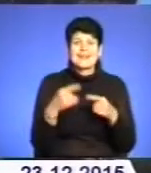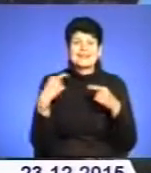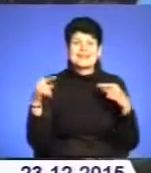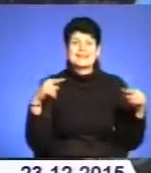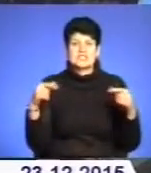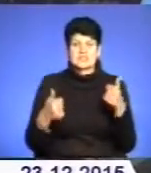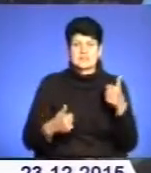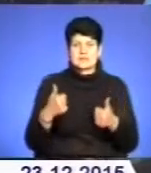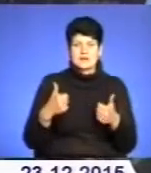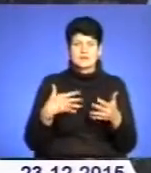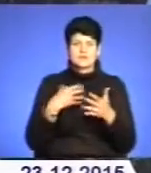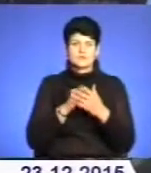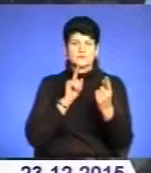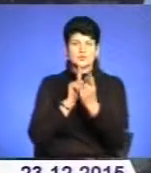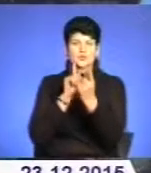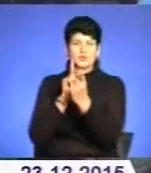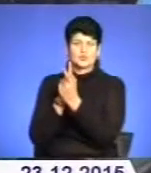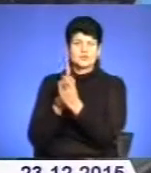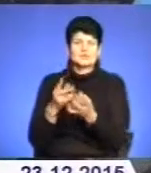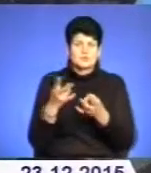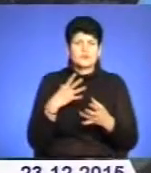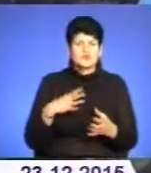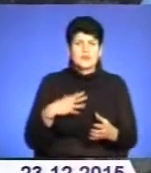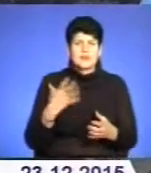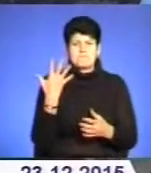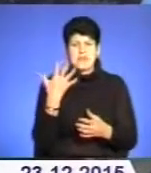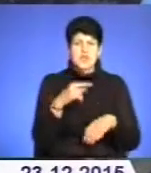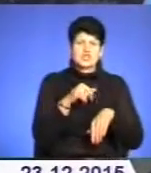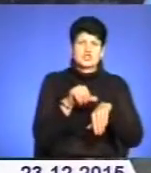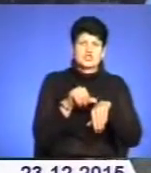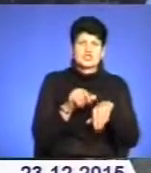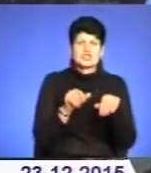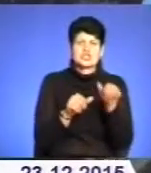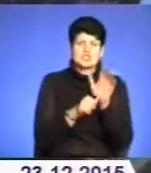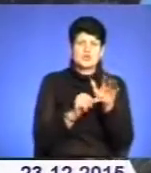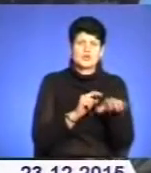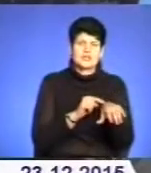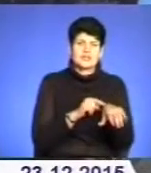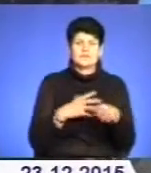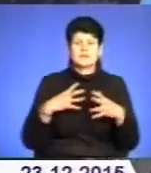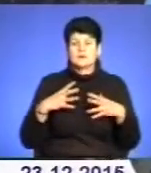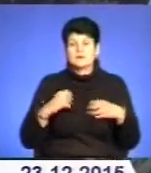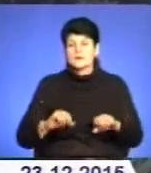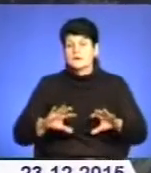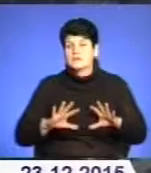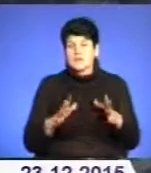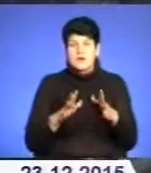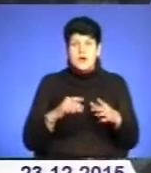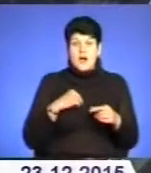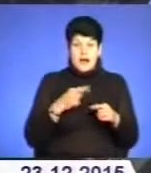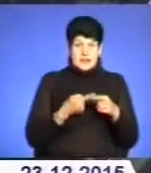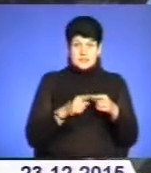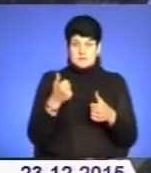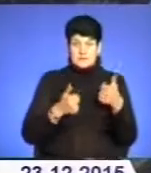змаганнях свої сутички потрібно чекати 5-6 годин, і це дуже виснажує. Як морально, так і фізично. А ці